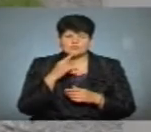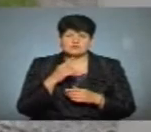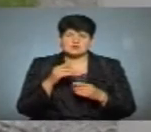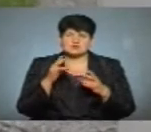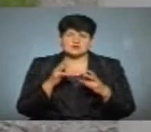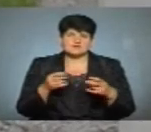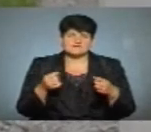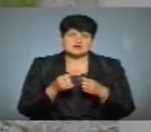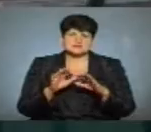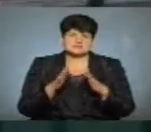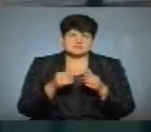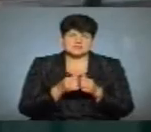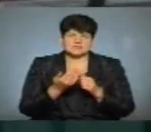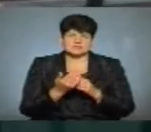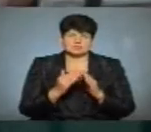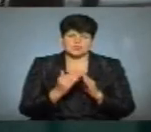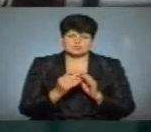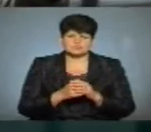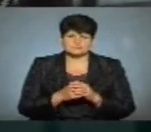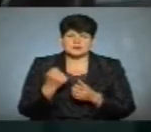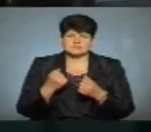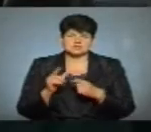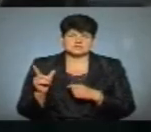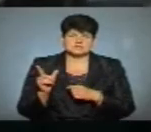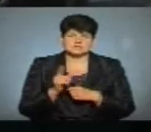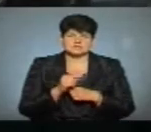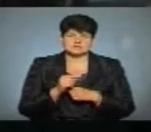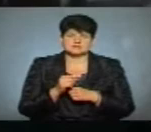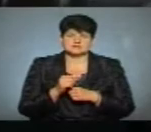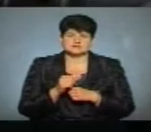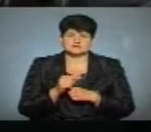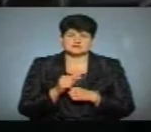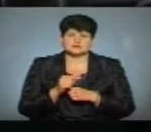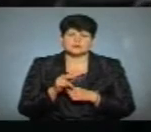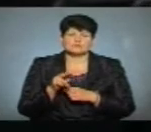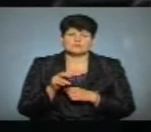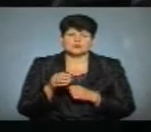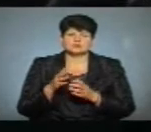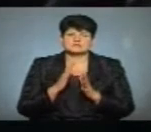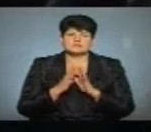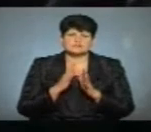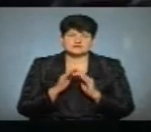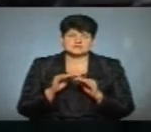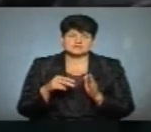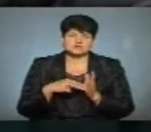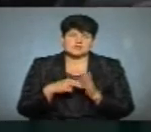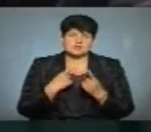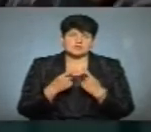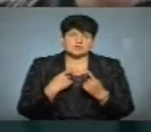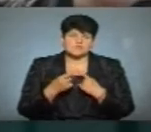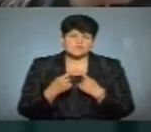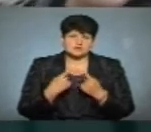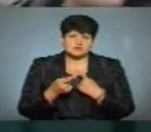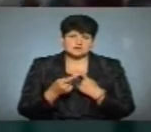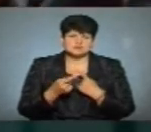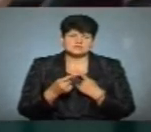сталася біля її дому. Машина їхала самим краєм, майже по траві. Діти стояли, говорили. Доч